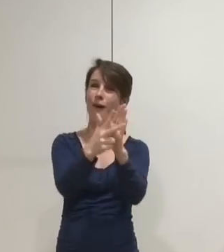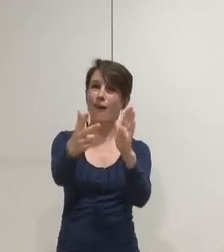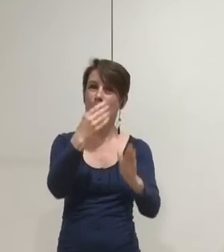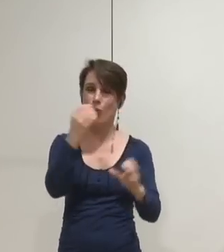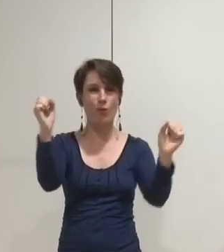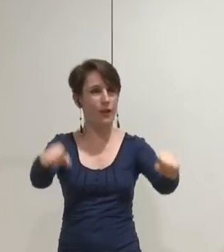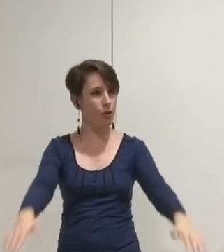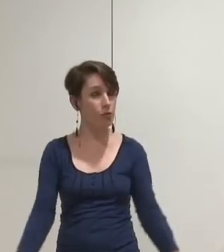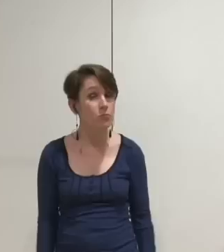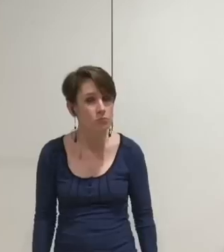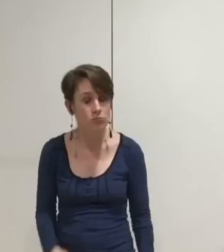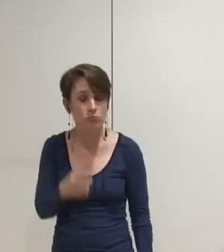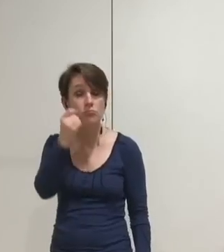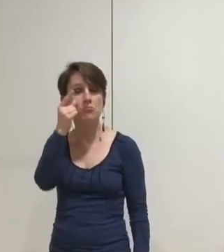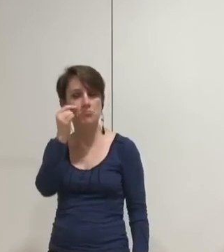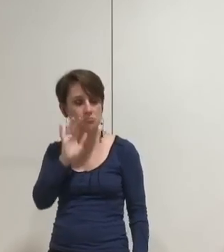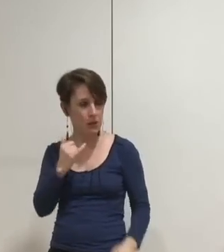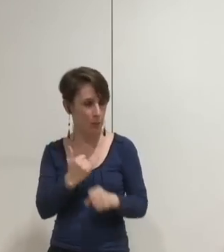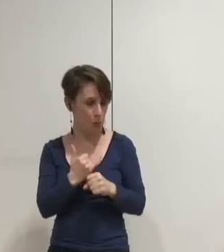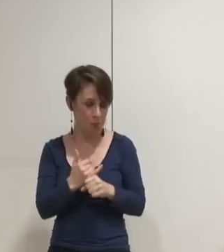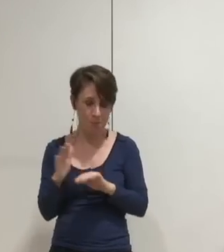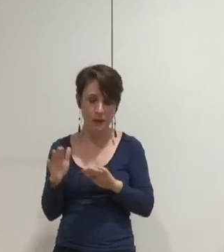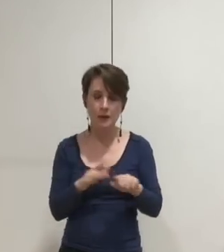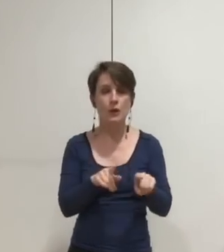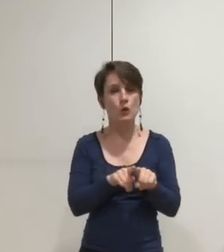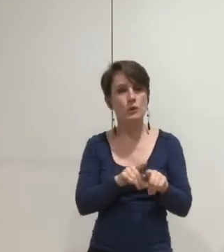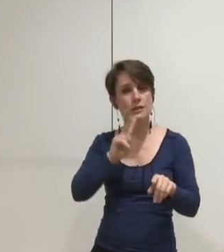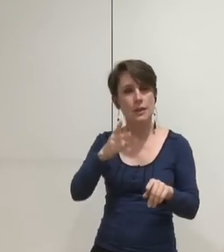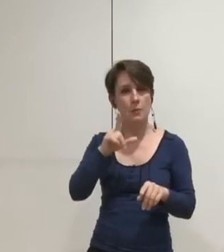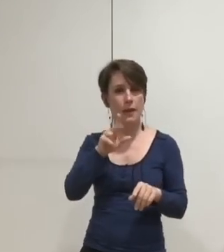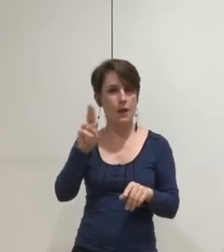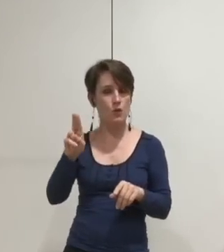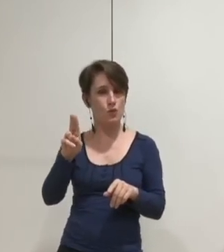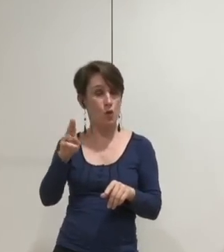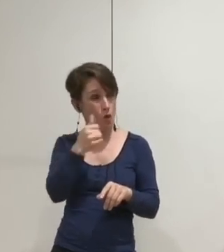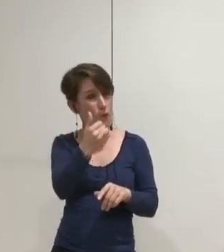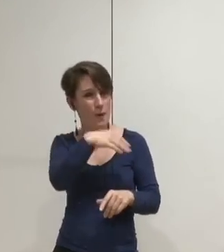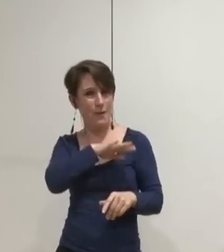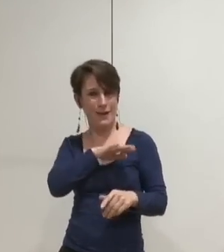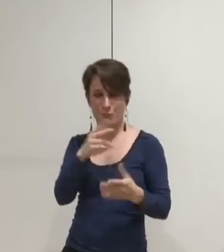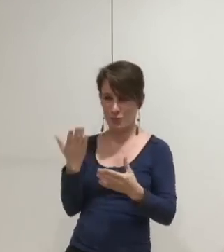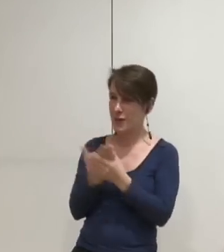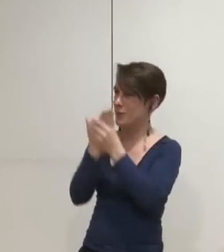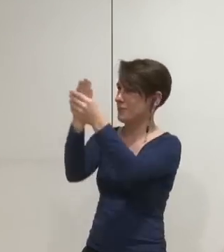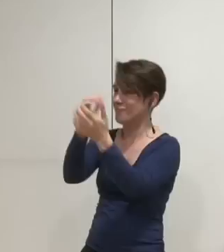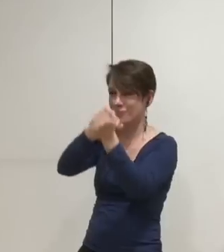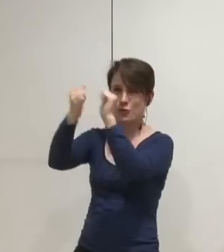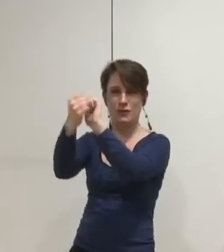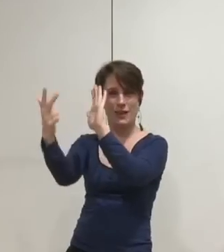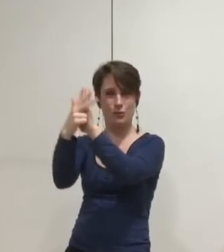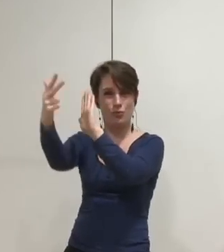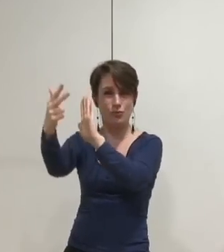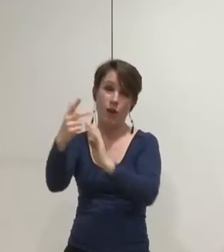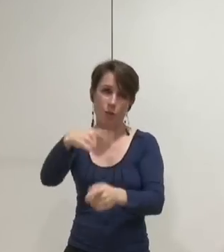ensuite en faisant vous-même la reprise de la révision du PLU vous validez et la démarche et le timing puisque vous admettez très